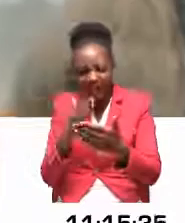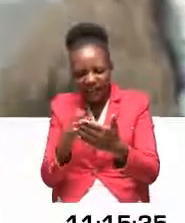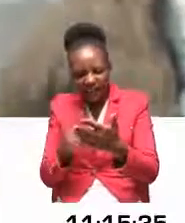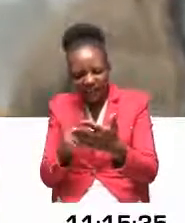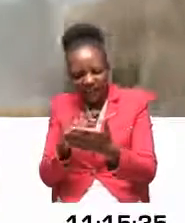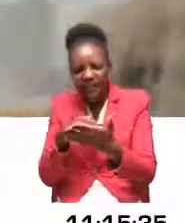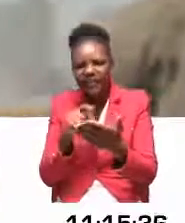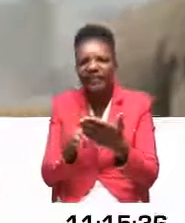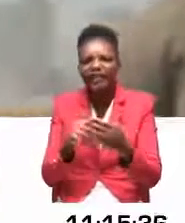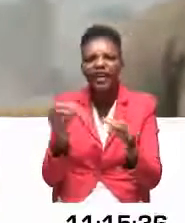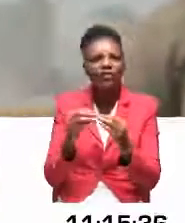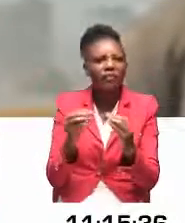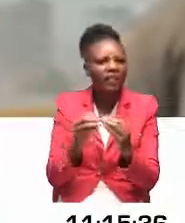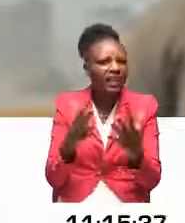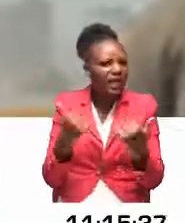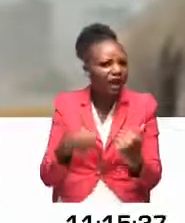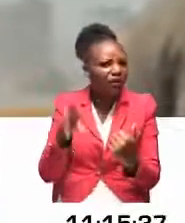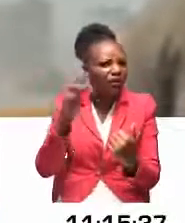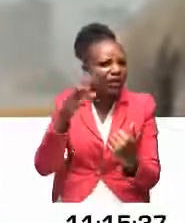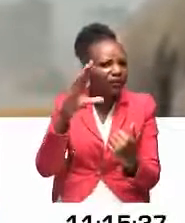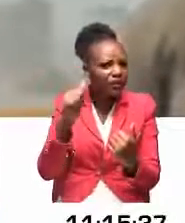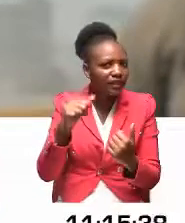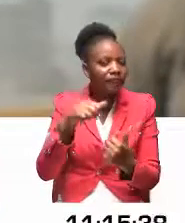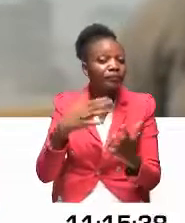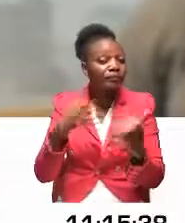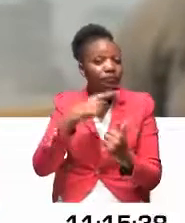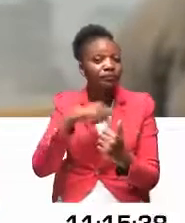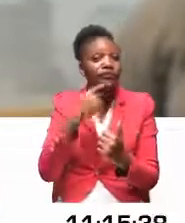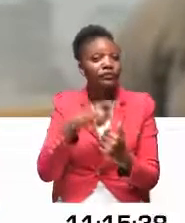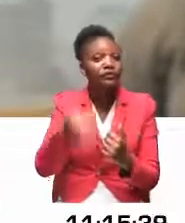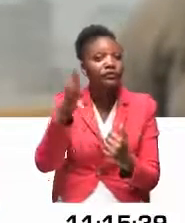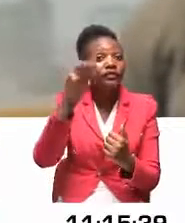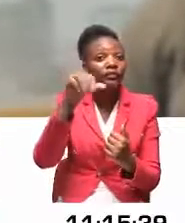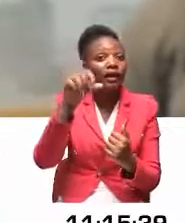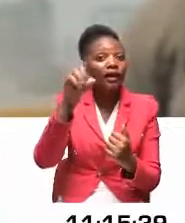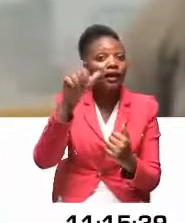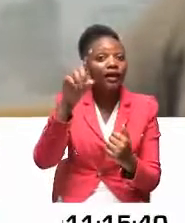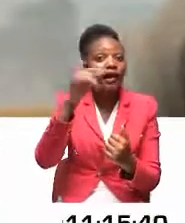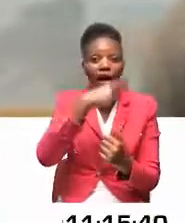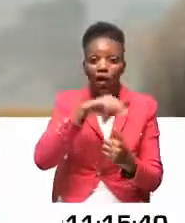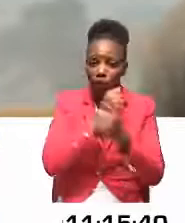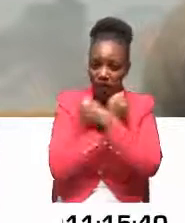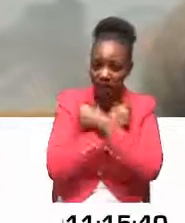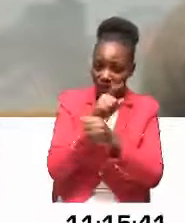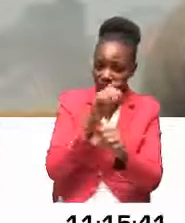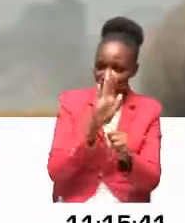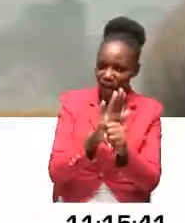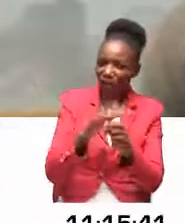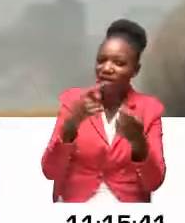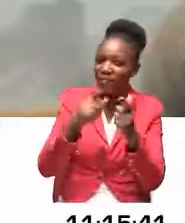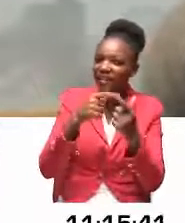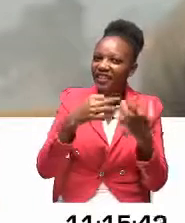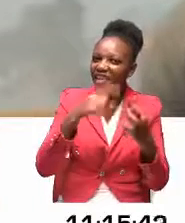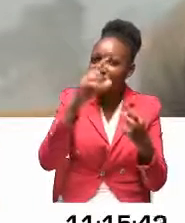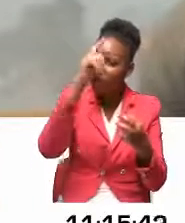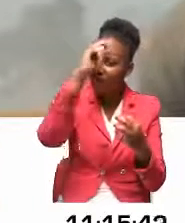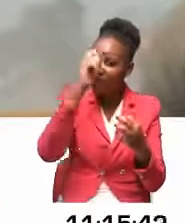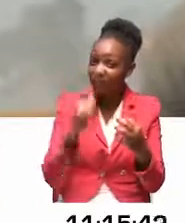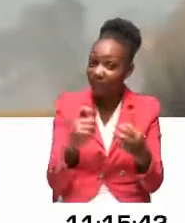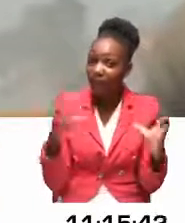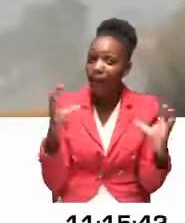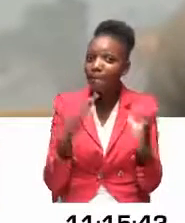katikatitikaut Soy tuneshimi Malala tunakupenda sana lakiniamaesimu party leader